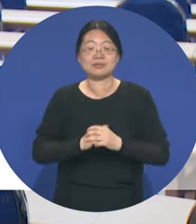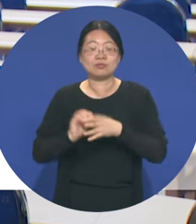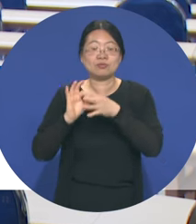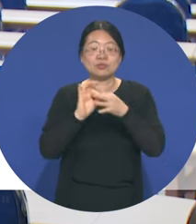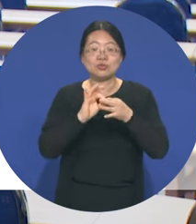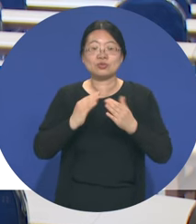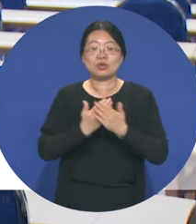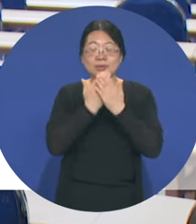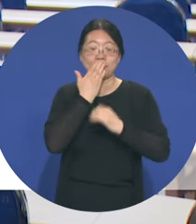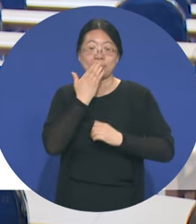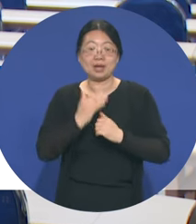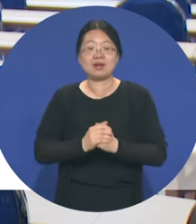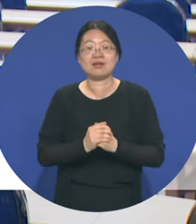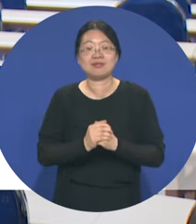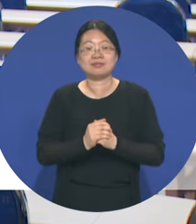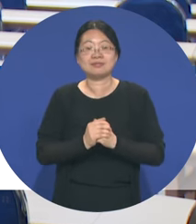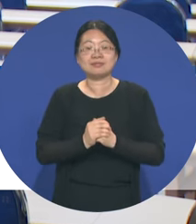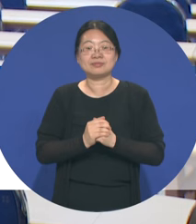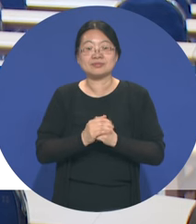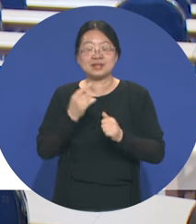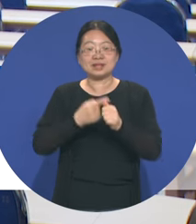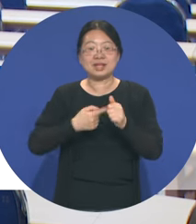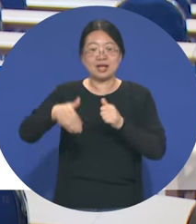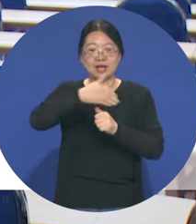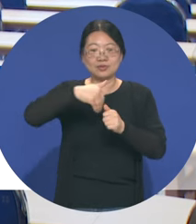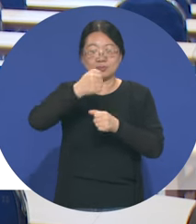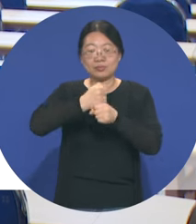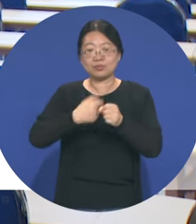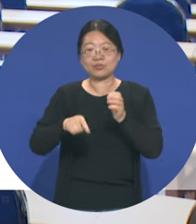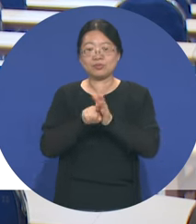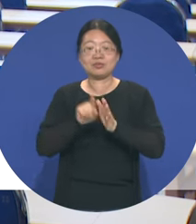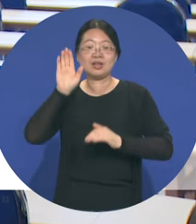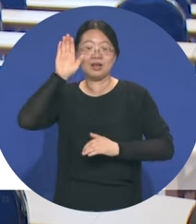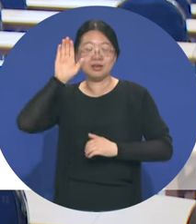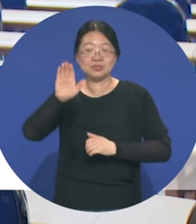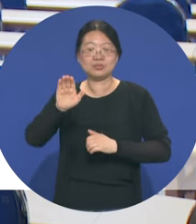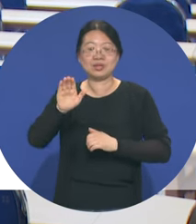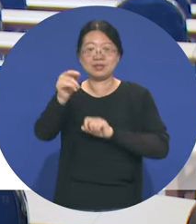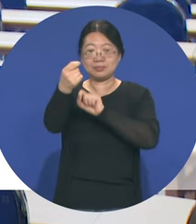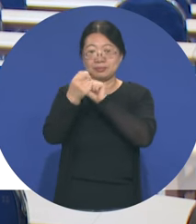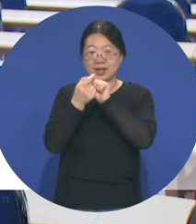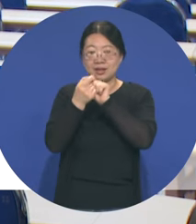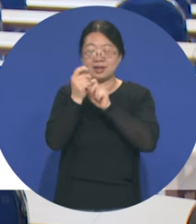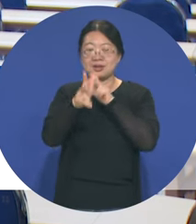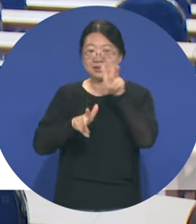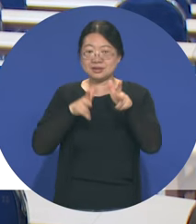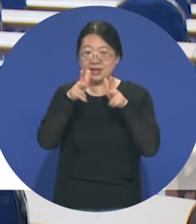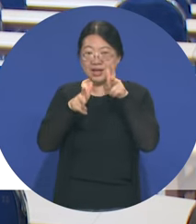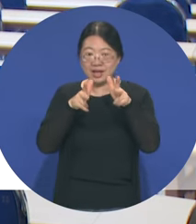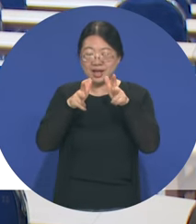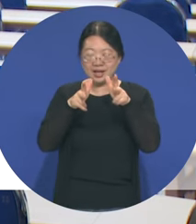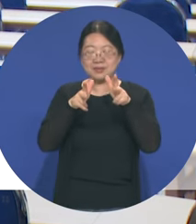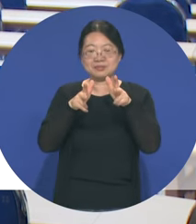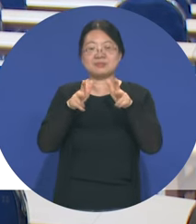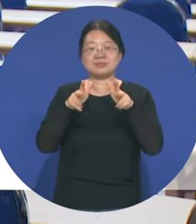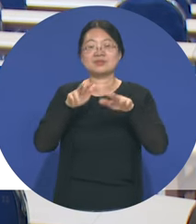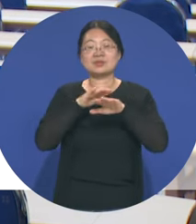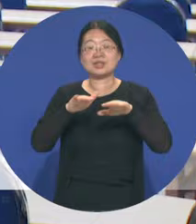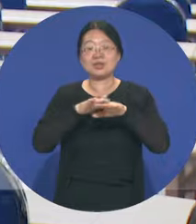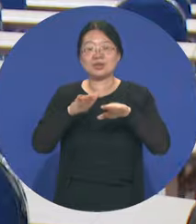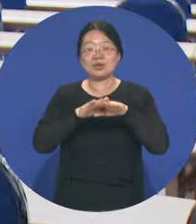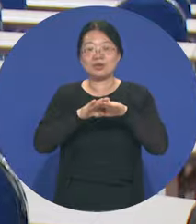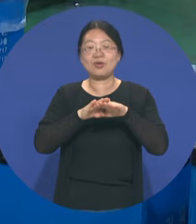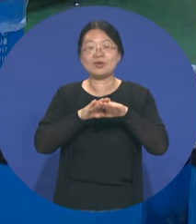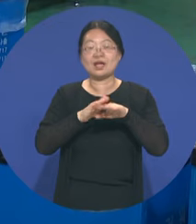지속 성장 가능한 생태계 구축을 위해서 앞으로 미래에 다가오는 그 산업에 대응할 수 있도록 지원할